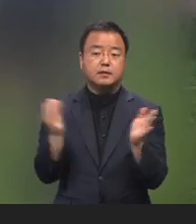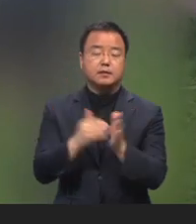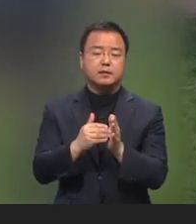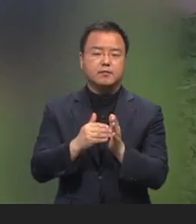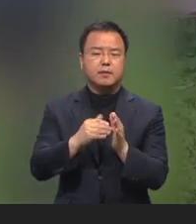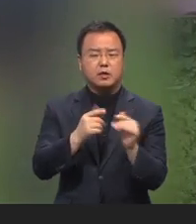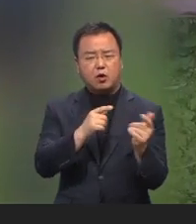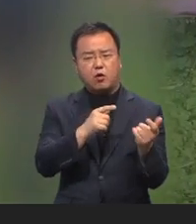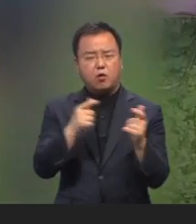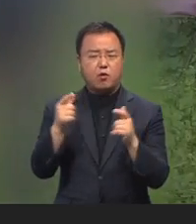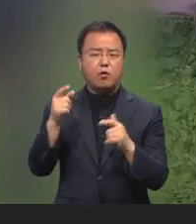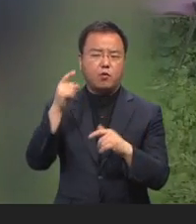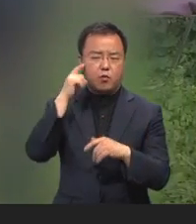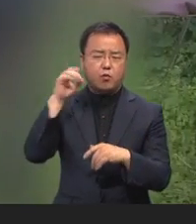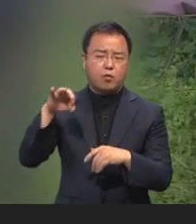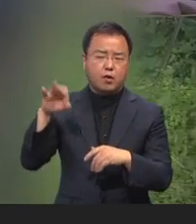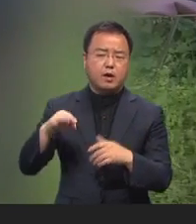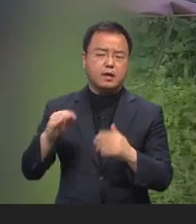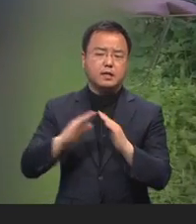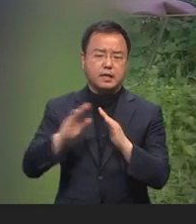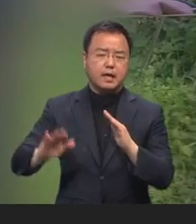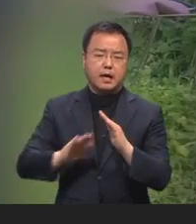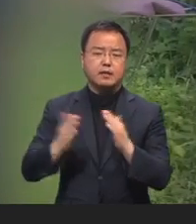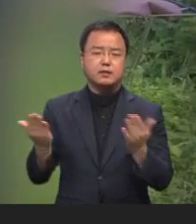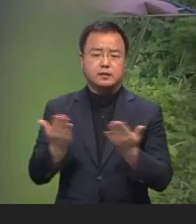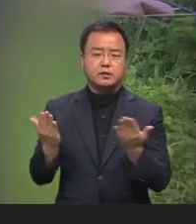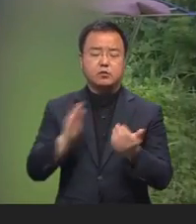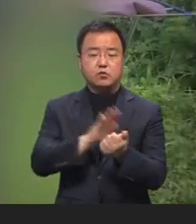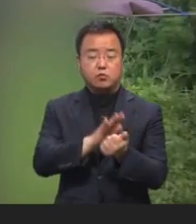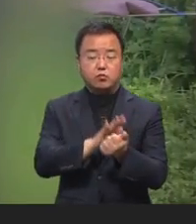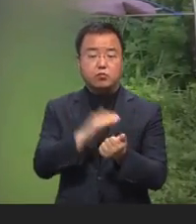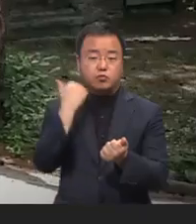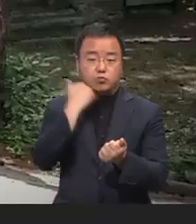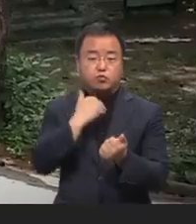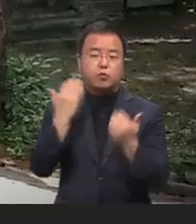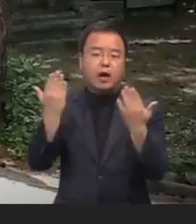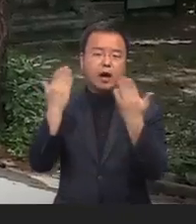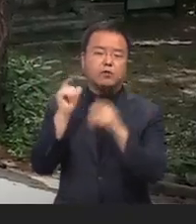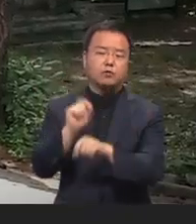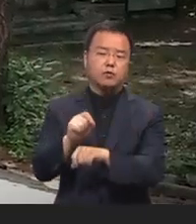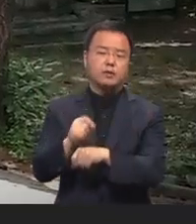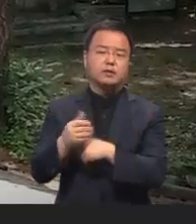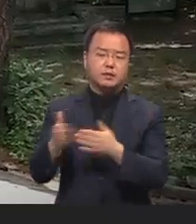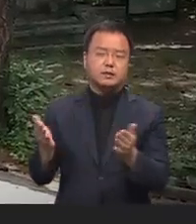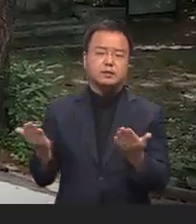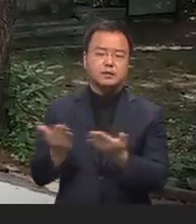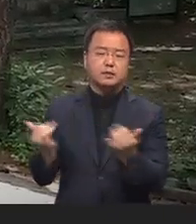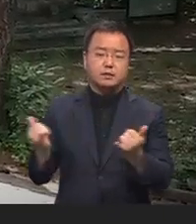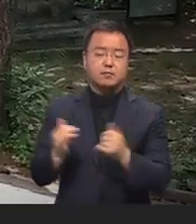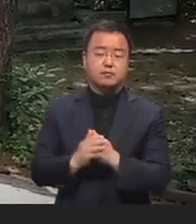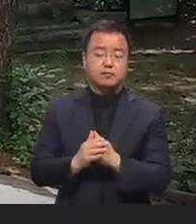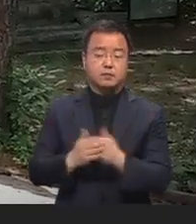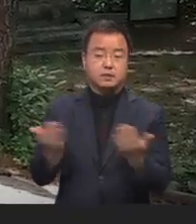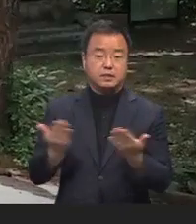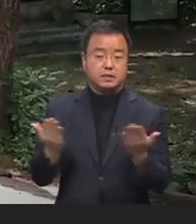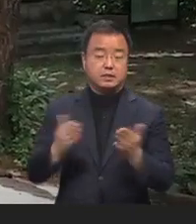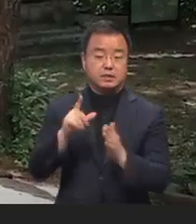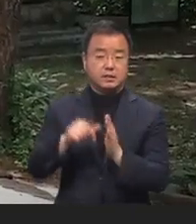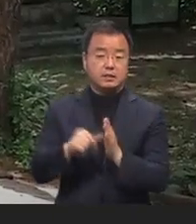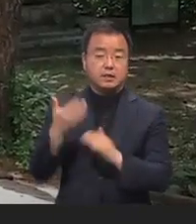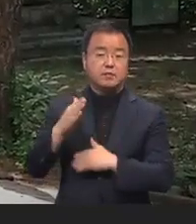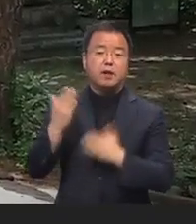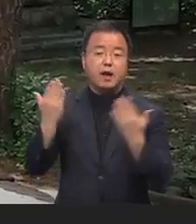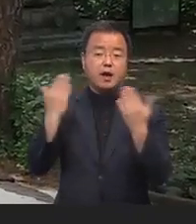자잘한 집안일을 거들고 있는 사람들도 학교 행정실 직원 드립니다 일과 시간이지만 학교 행정실 차량도